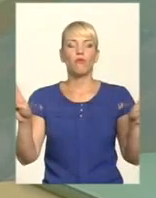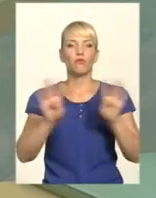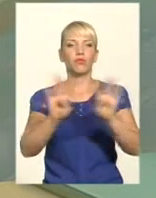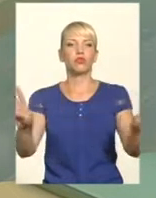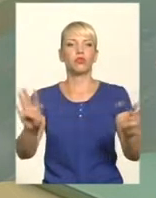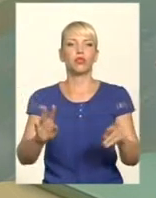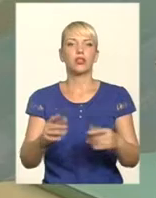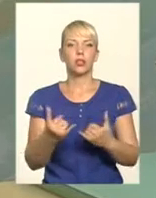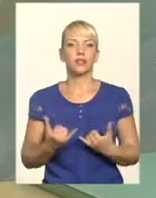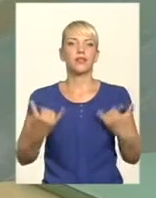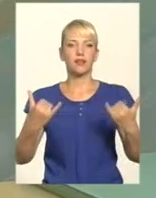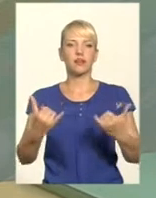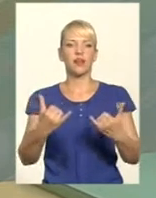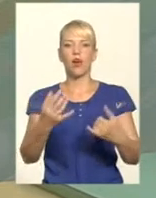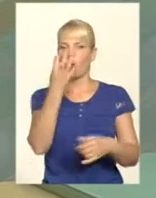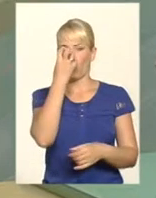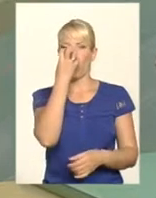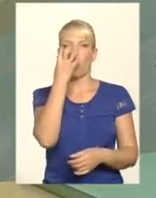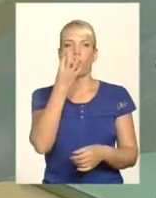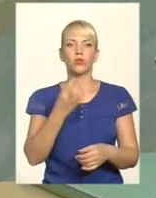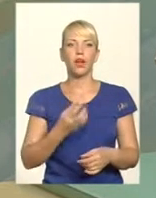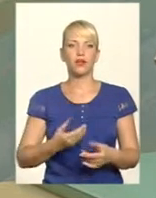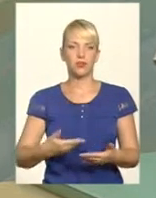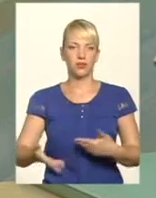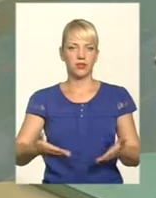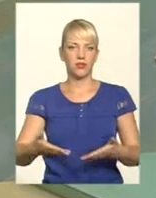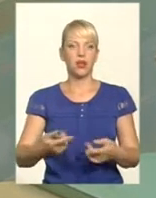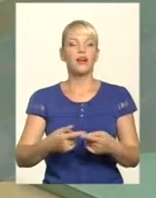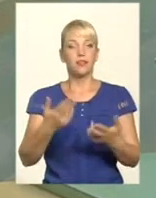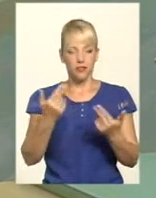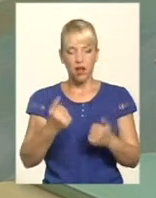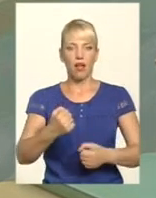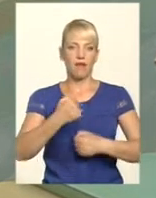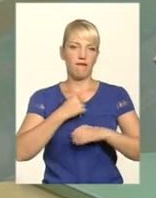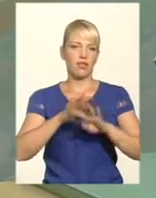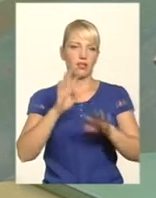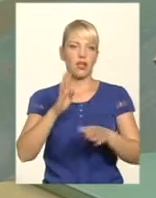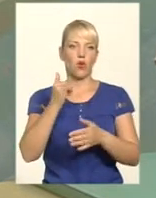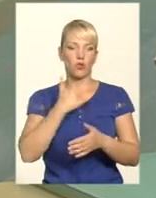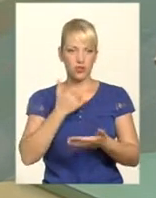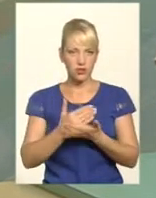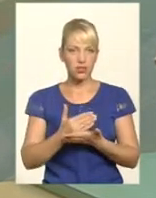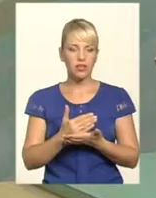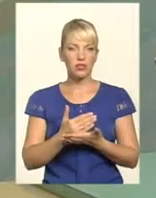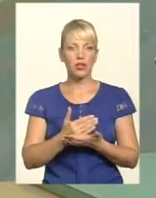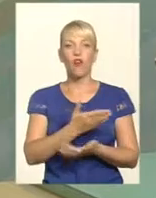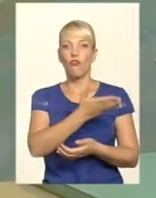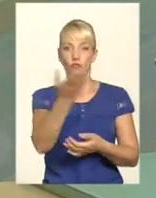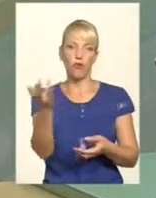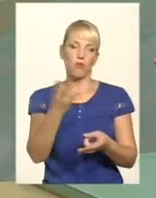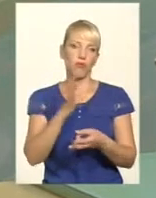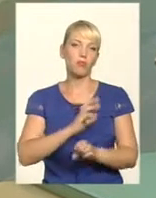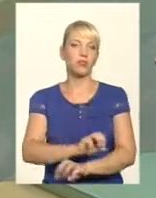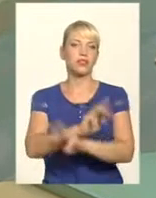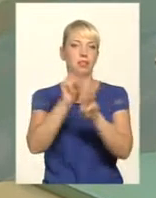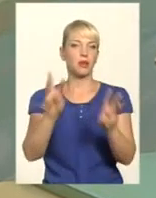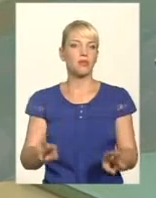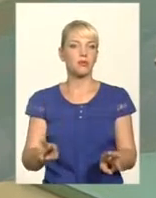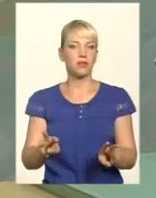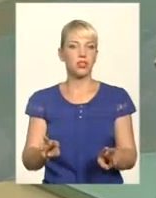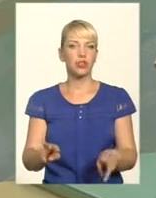там для якоїсь клоунади, для якогось це. Да, є війська, да, в нас так, вони мають бути відповідно забезпечені.